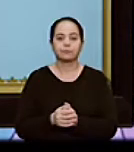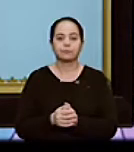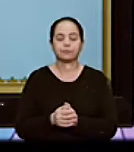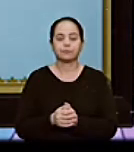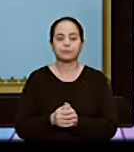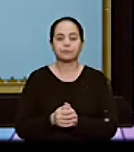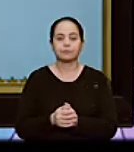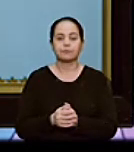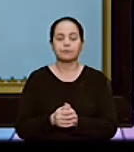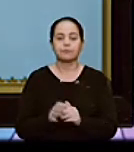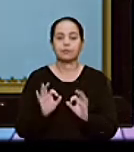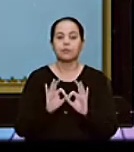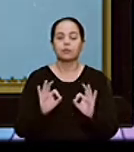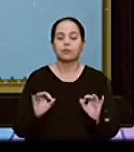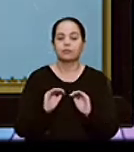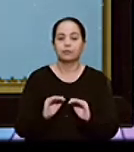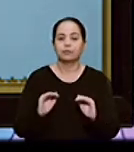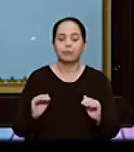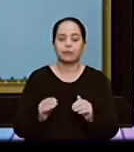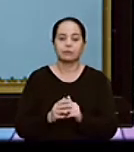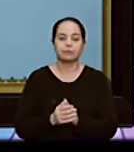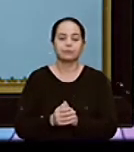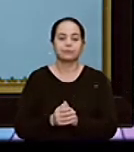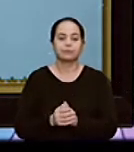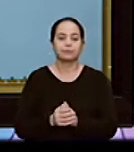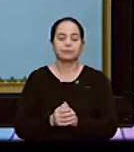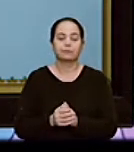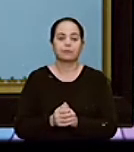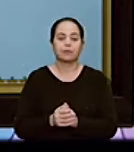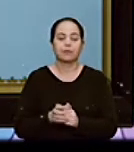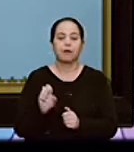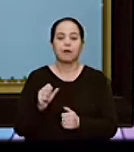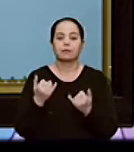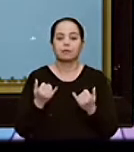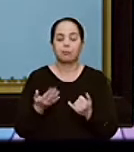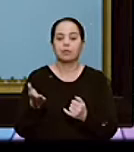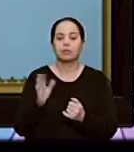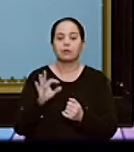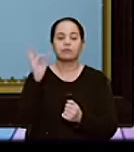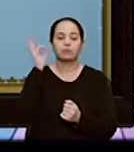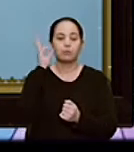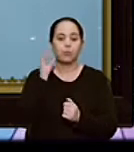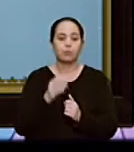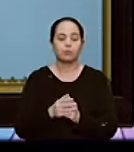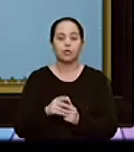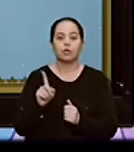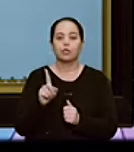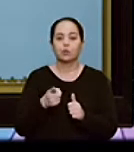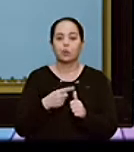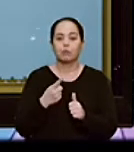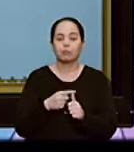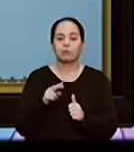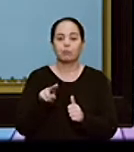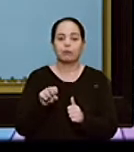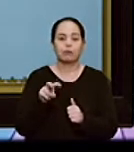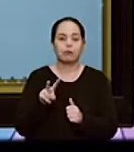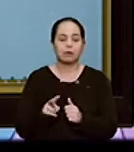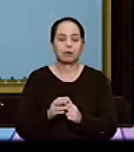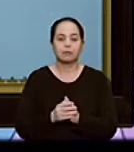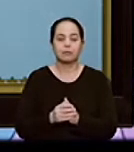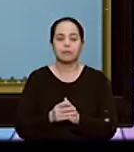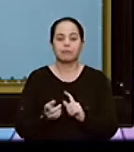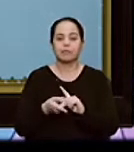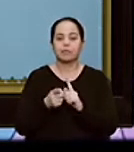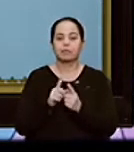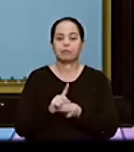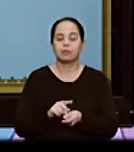Отлично, ребята. Ну а теперь давайте вспомним, что имена прилагательные изменяются по